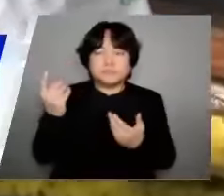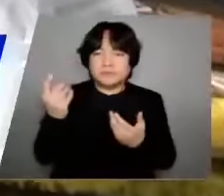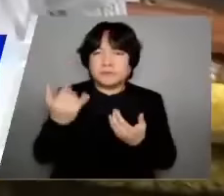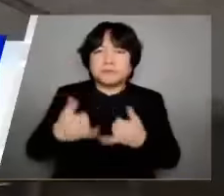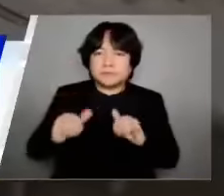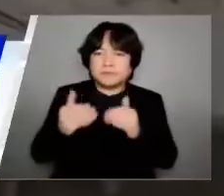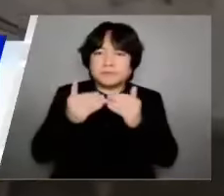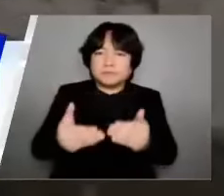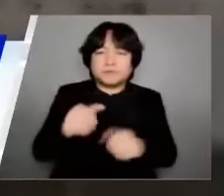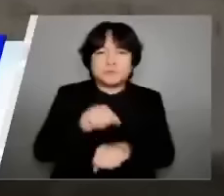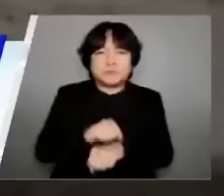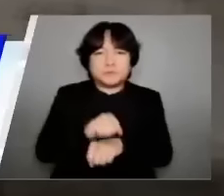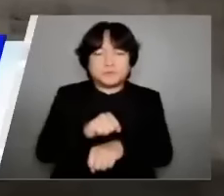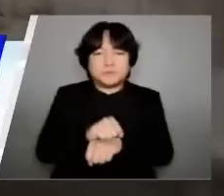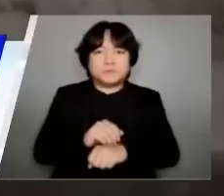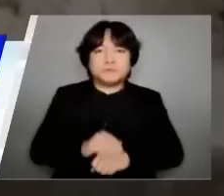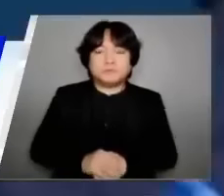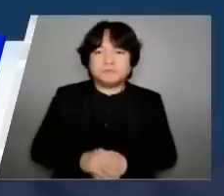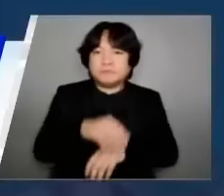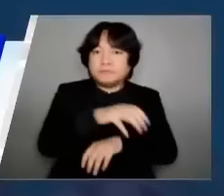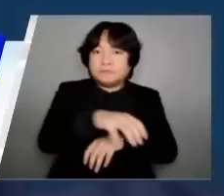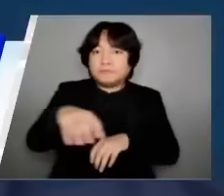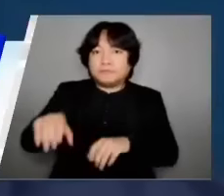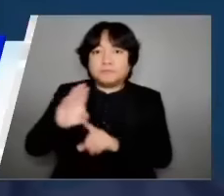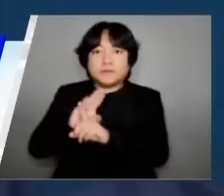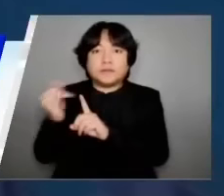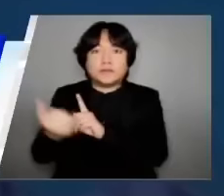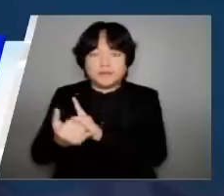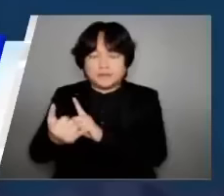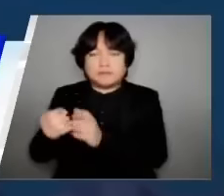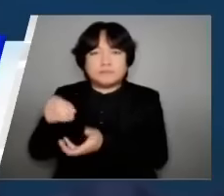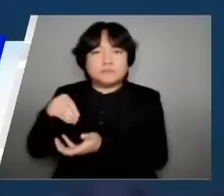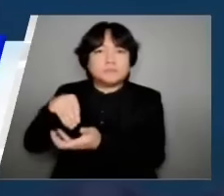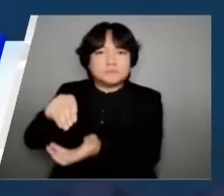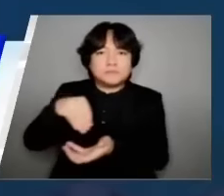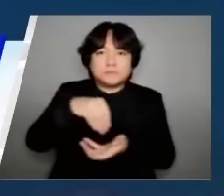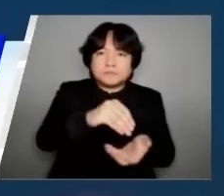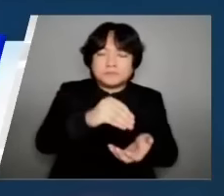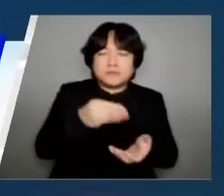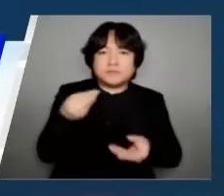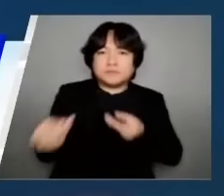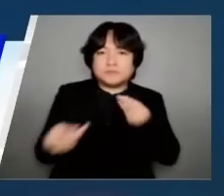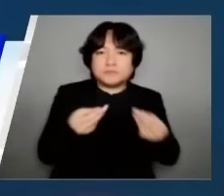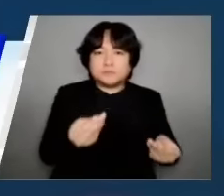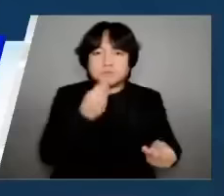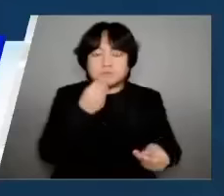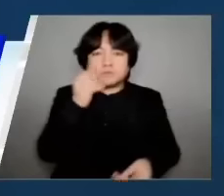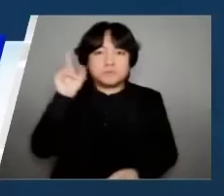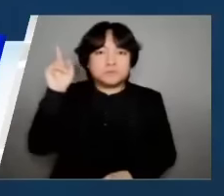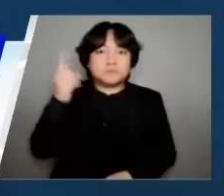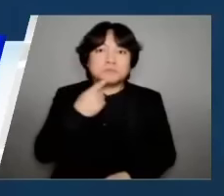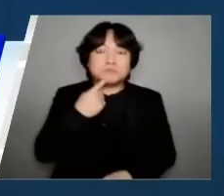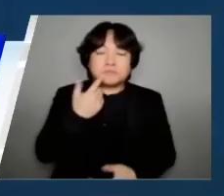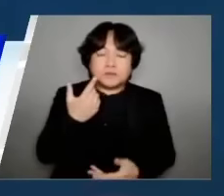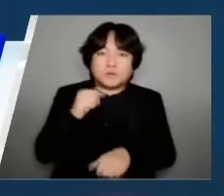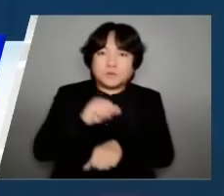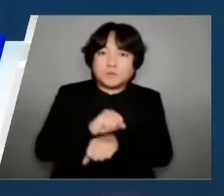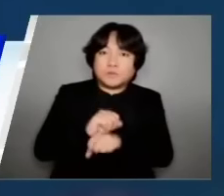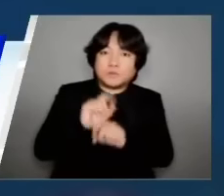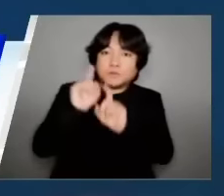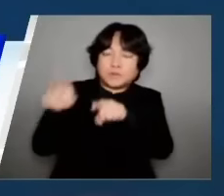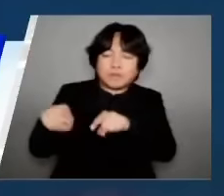barangay at bahay-bahay na nagpapamigay ng pagkain. Pumapasok po ako, minsan naglalakad lang po ako. Tapos dito nagbabangka